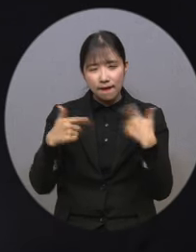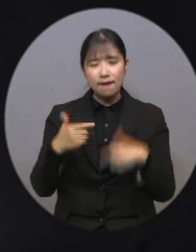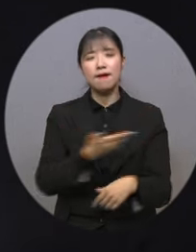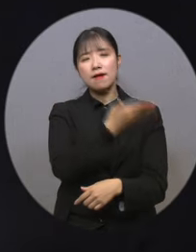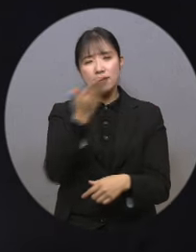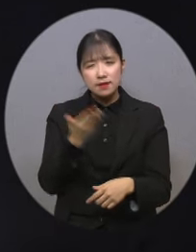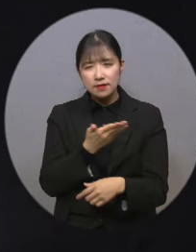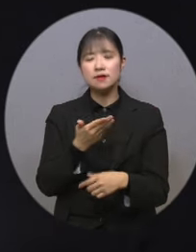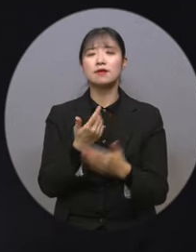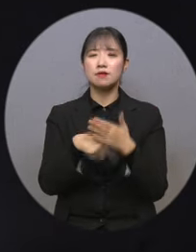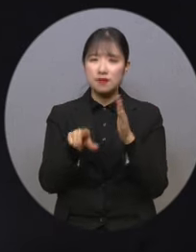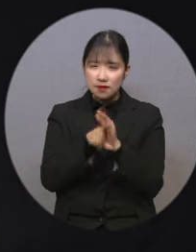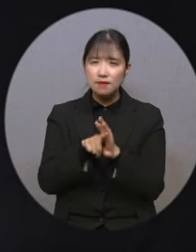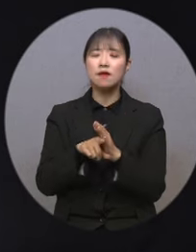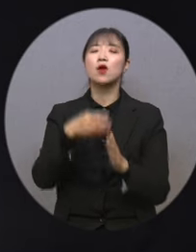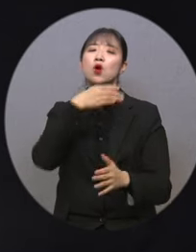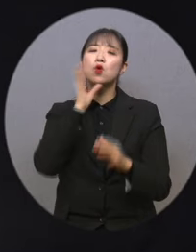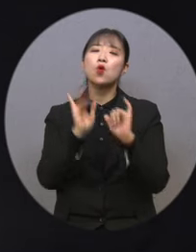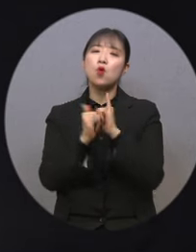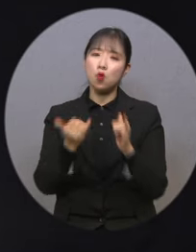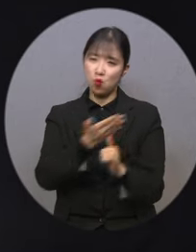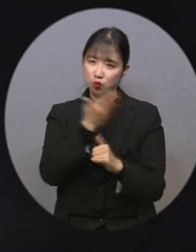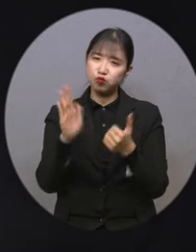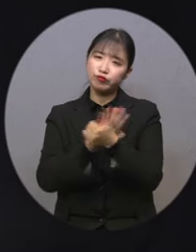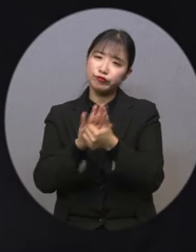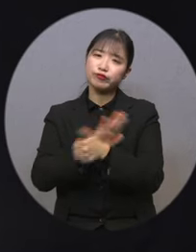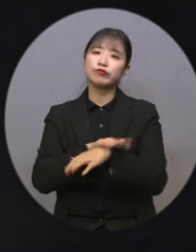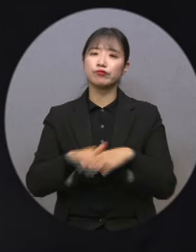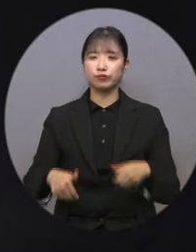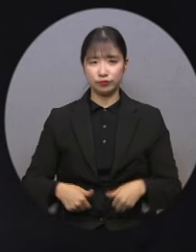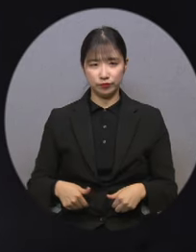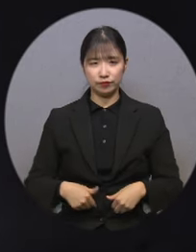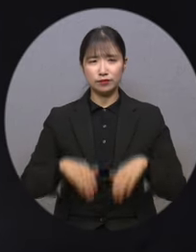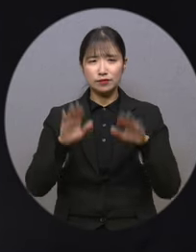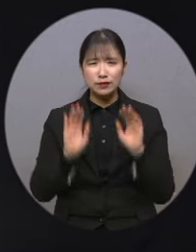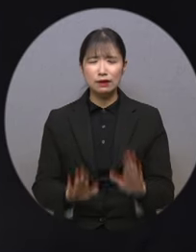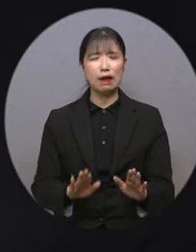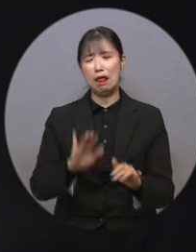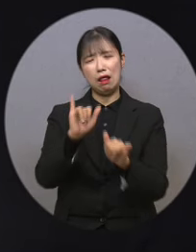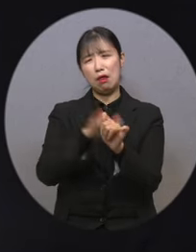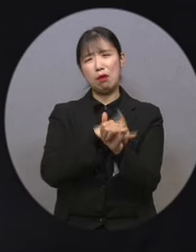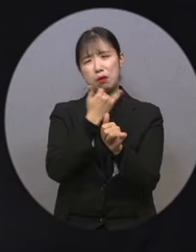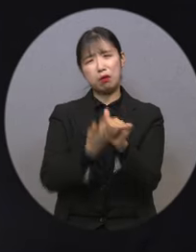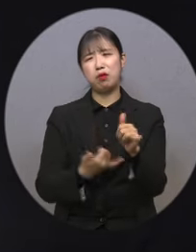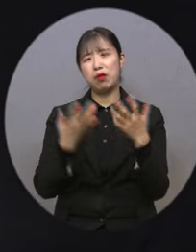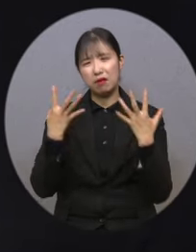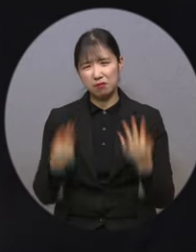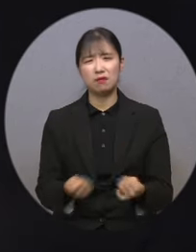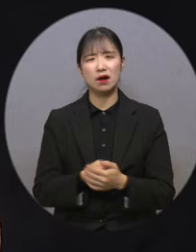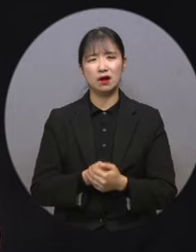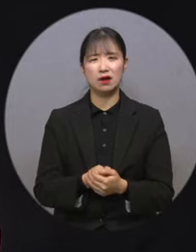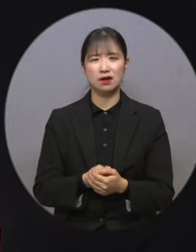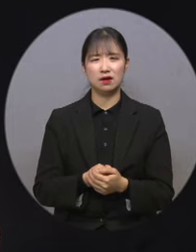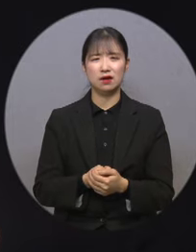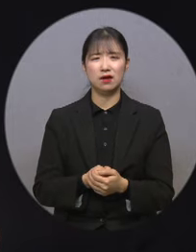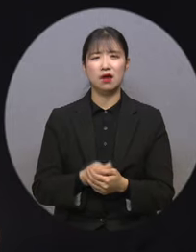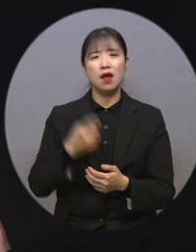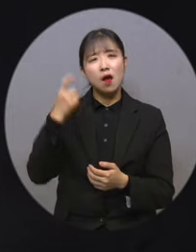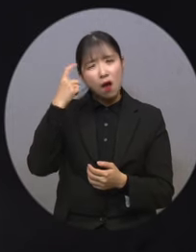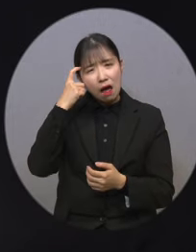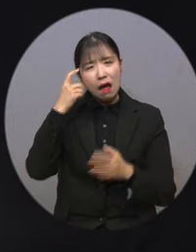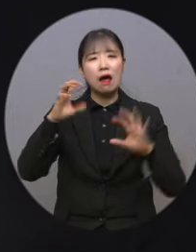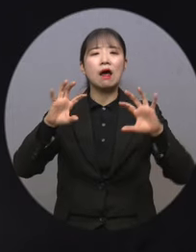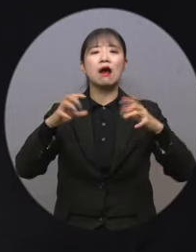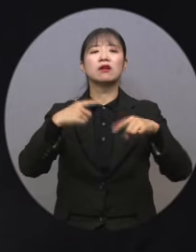우리는 노인들 대우를 잘해야 됩니다. 지금 너무 불효자가 많아요. 그 불효자 하고 싶어 하나. 국가